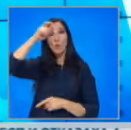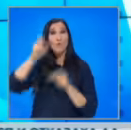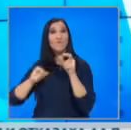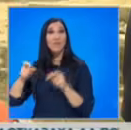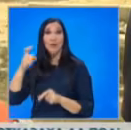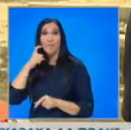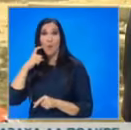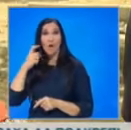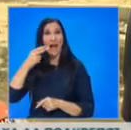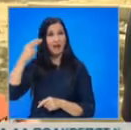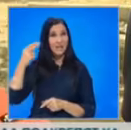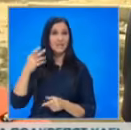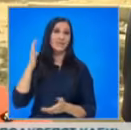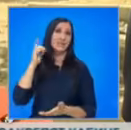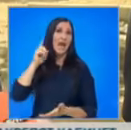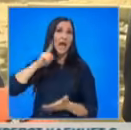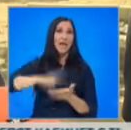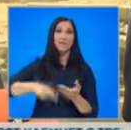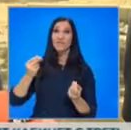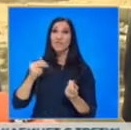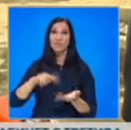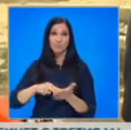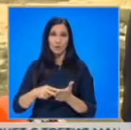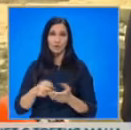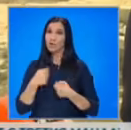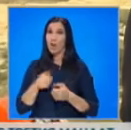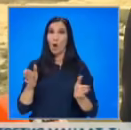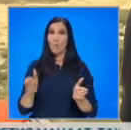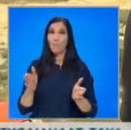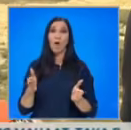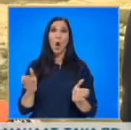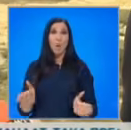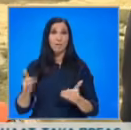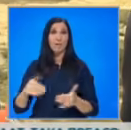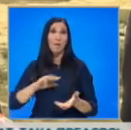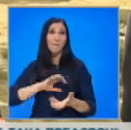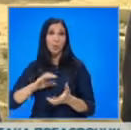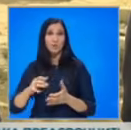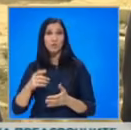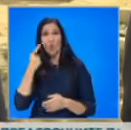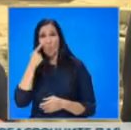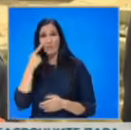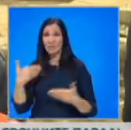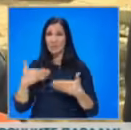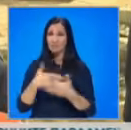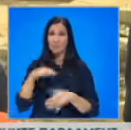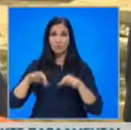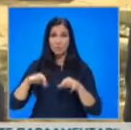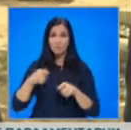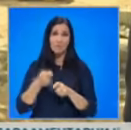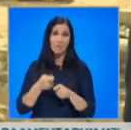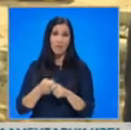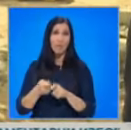модел. За съжаление, за пореден път определени политици се опитват в навечерието на избори да си